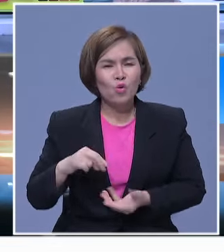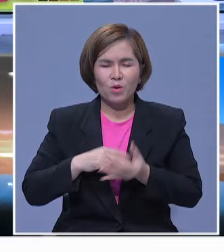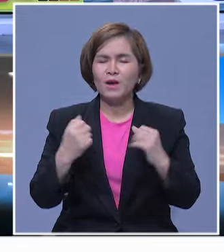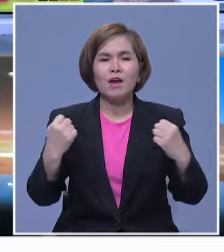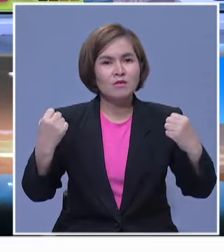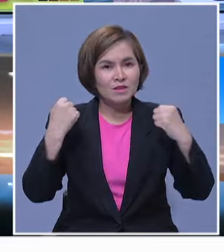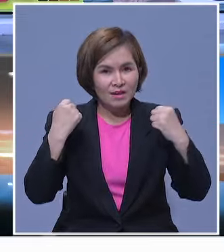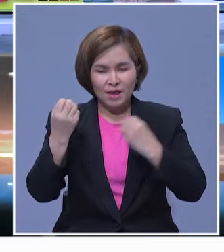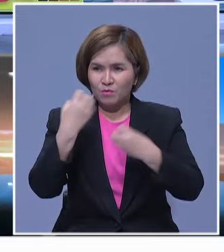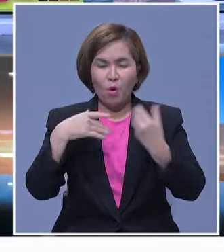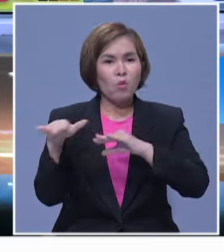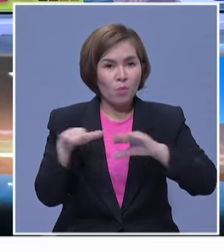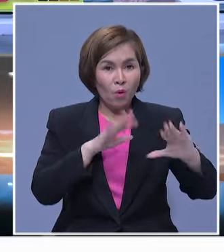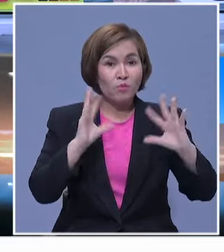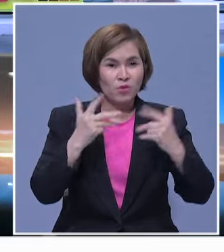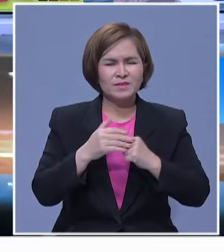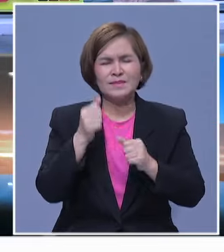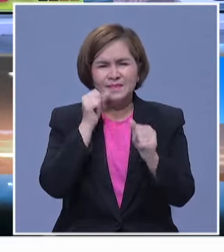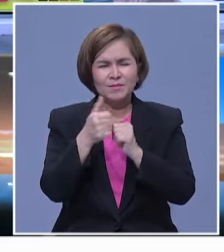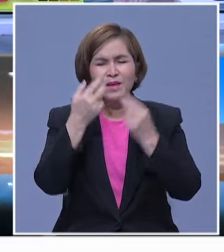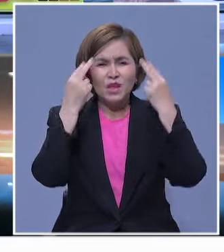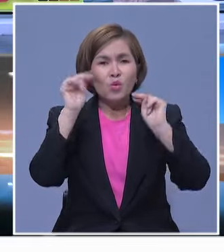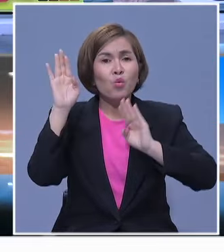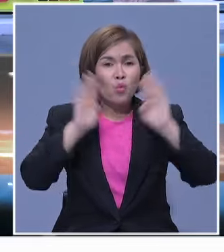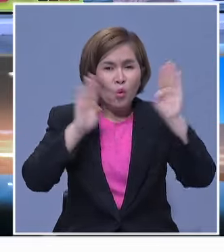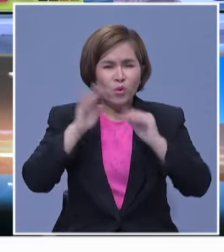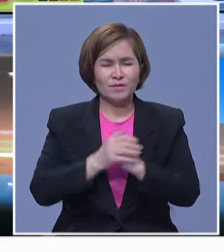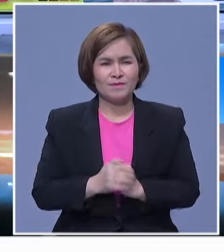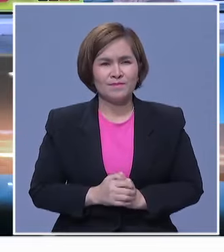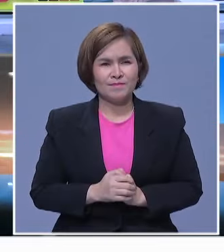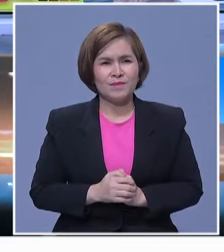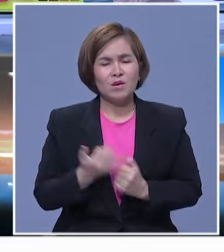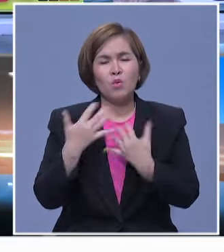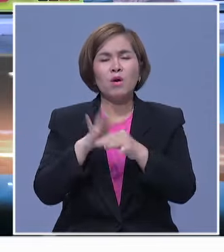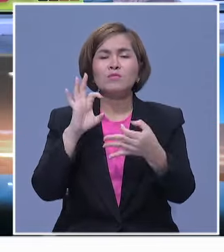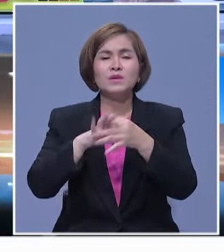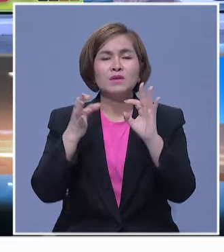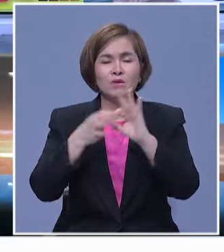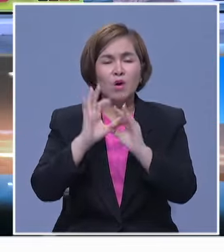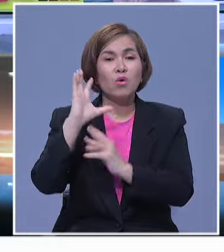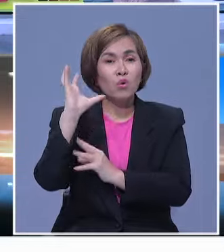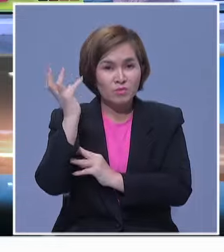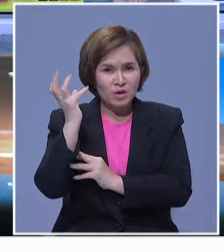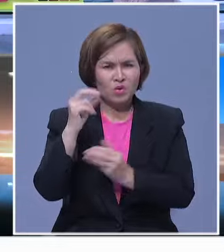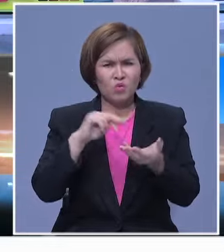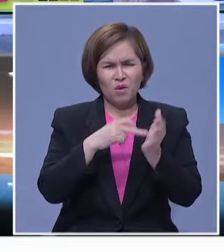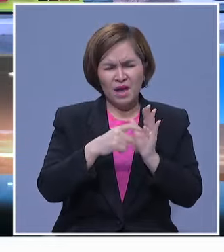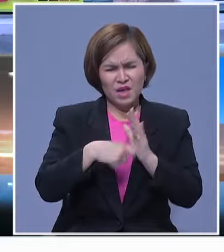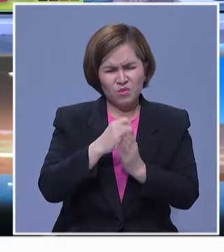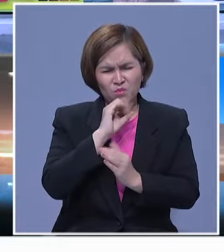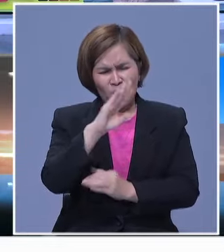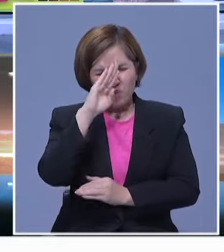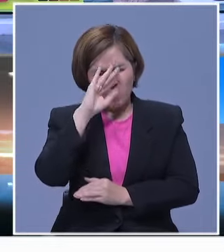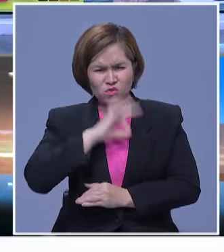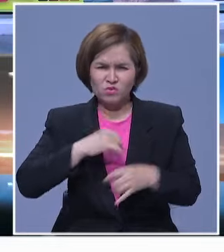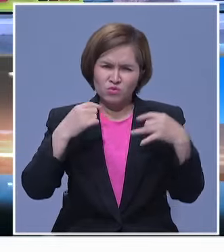แข็งแรงมาก พร้อมเต็มที ่อย่างตอนโหวตนายกอิงอย่างเงี้ยท่านก็ไปงานโอลิมปิกแบบเนี้ยก็ไม่รู้ว่าน้ำหนักมันเพียงพอว่